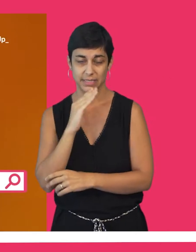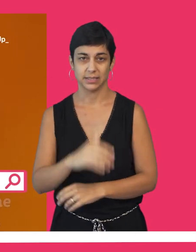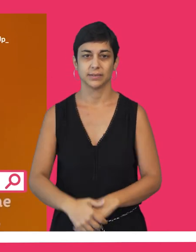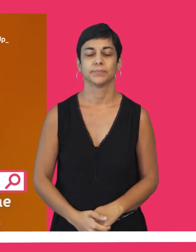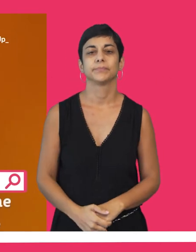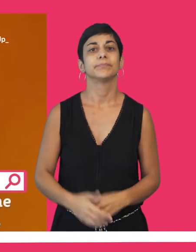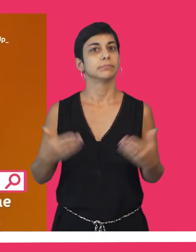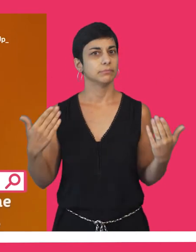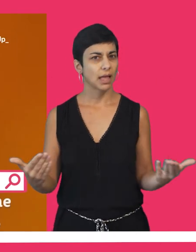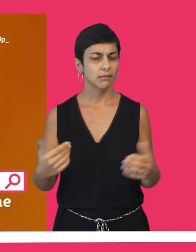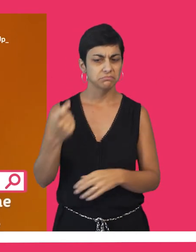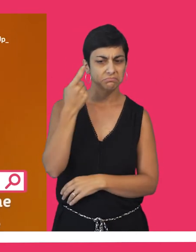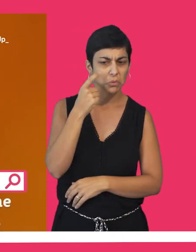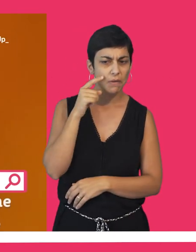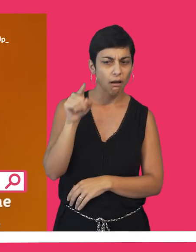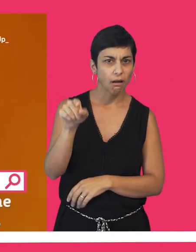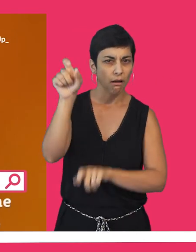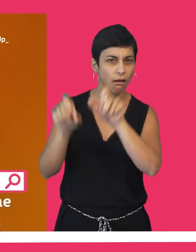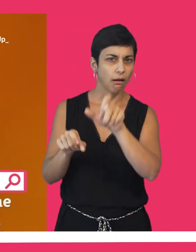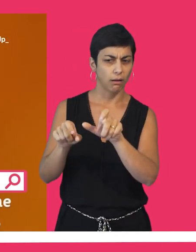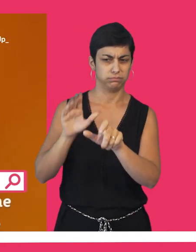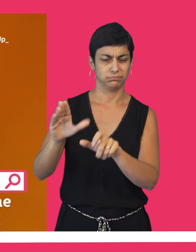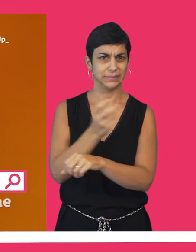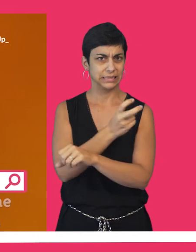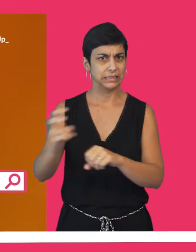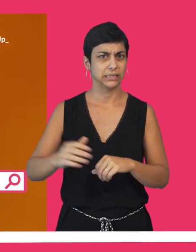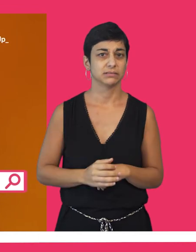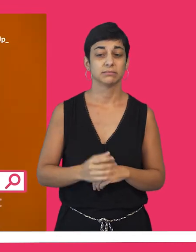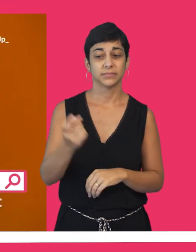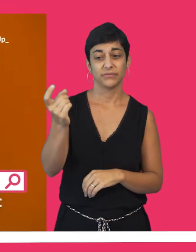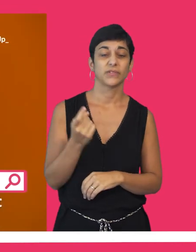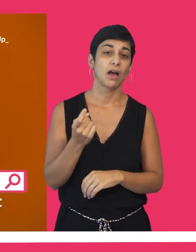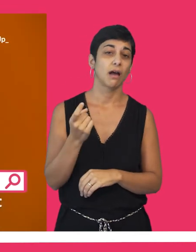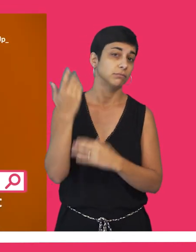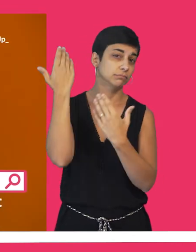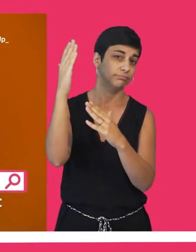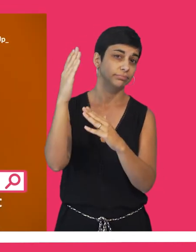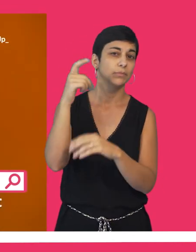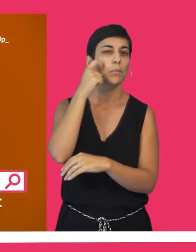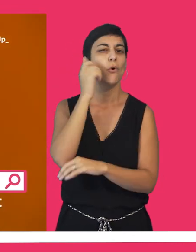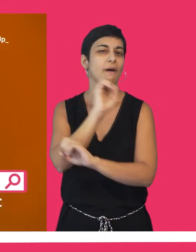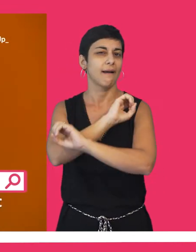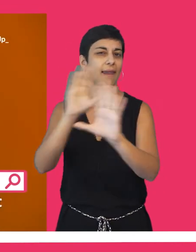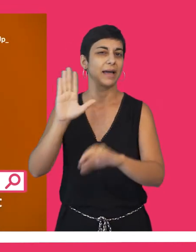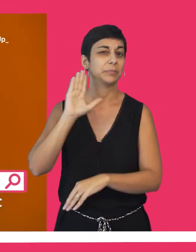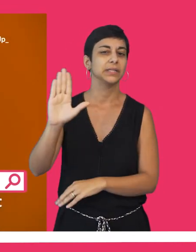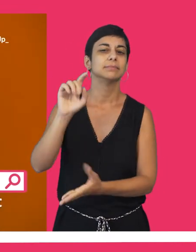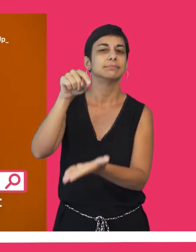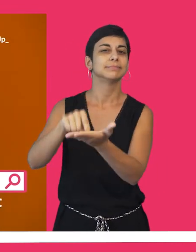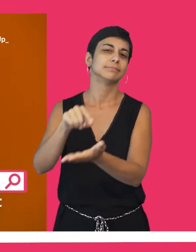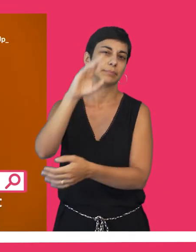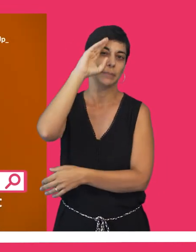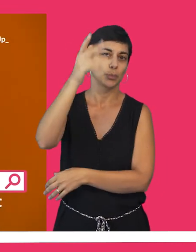14h. Maintenant, on voit qu'il y a tout de même des comportements à risque importés, que les populations claires qui viennent